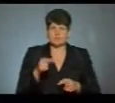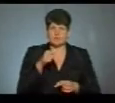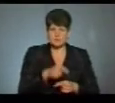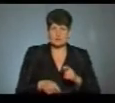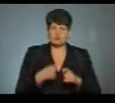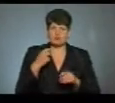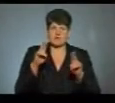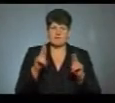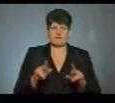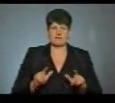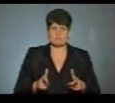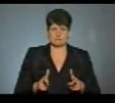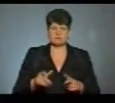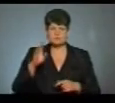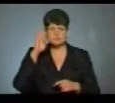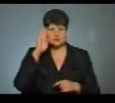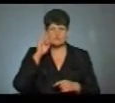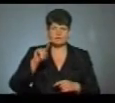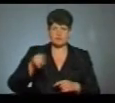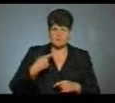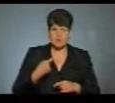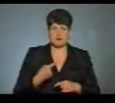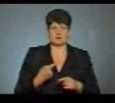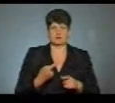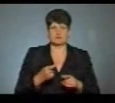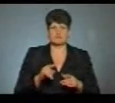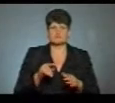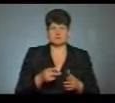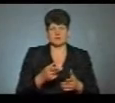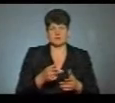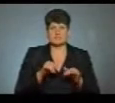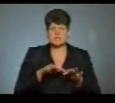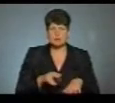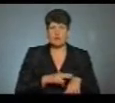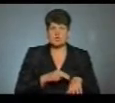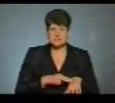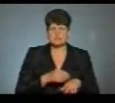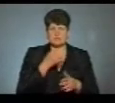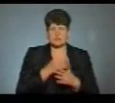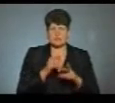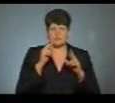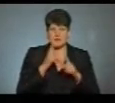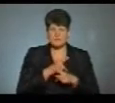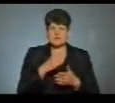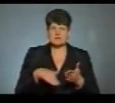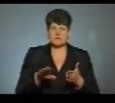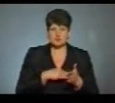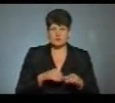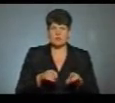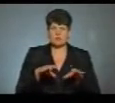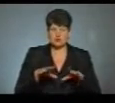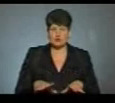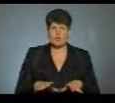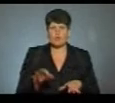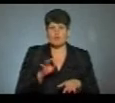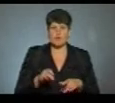карантину. За словами чоловіка, він вимагає визнати дії поліцейських протиправними, а також скасувати постанову патрульних про